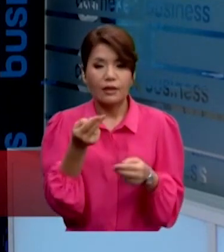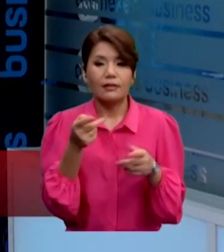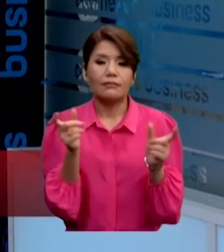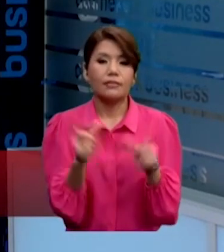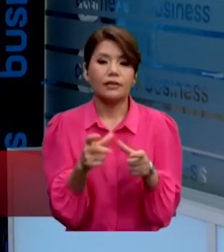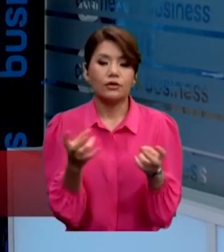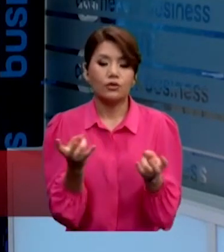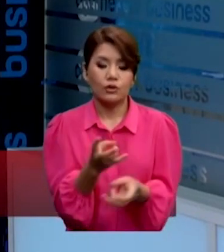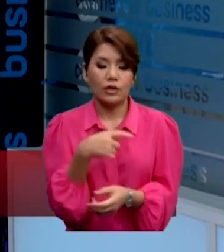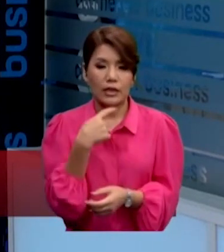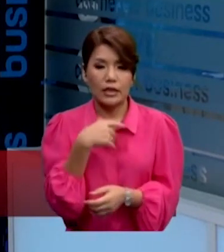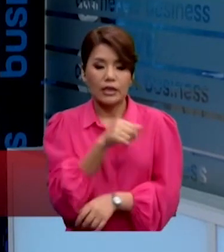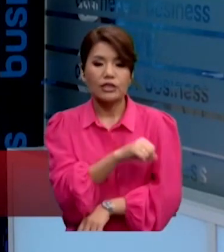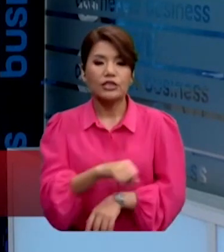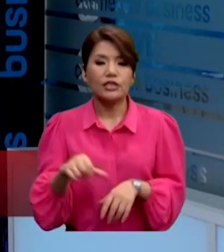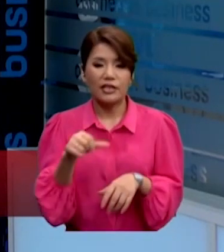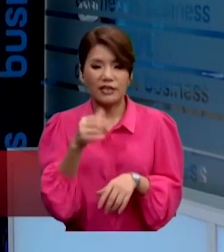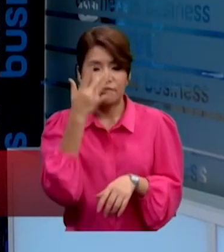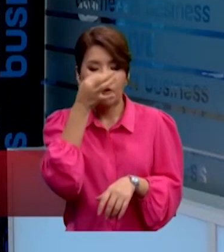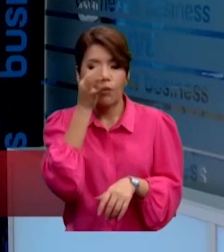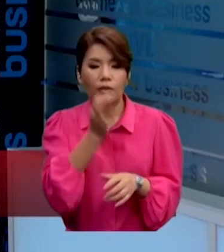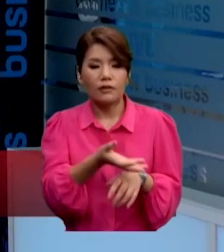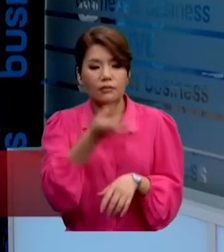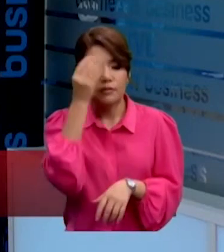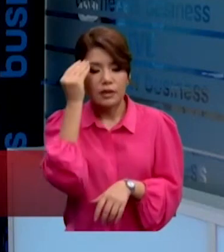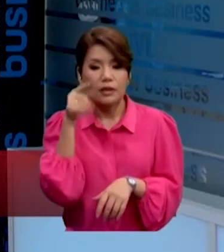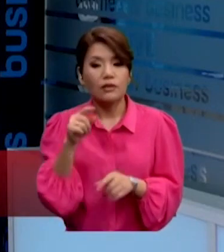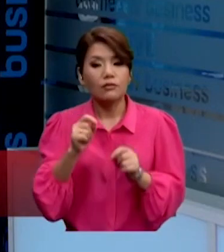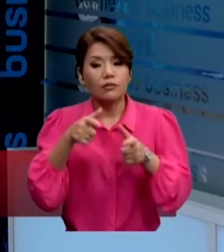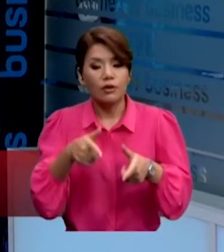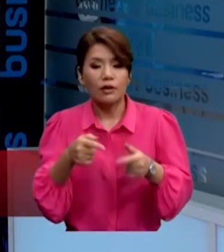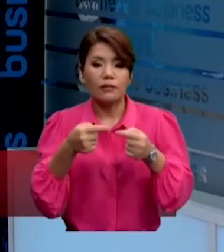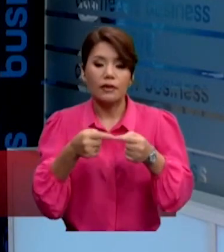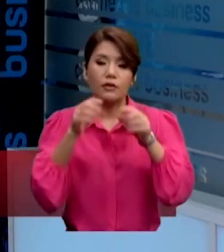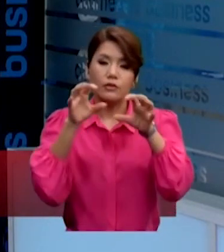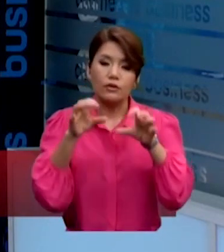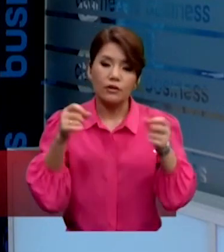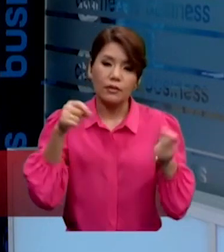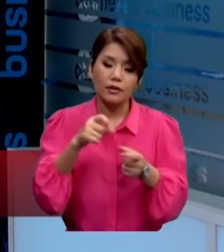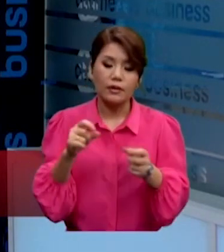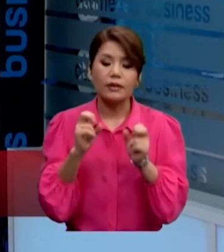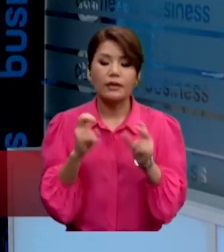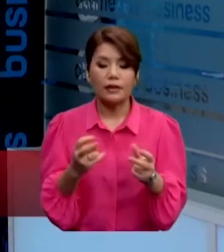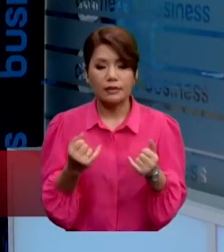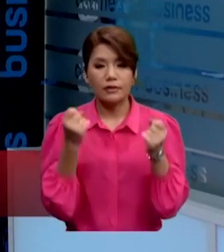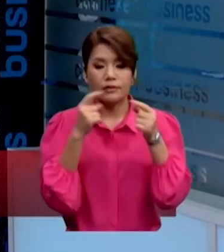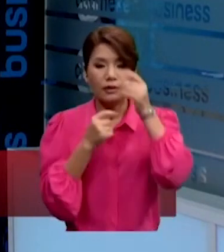сұрады. Шетелдік тәжірибеге сүйеніп отырған министрдің бұл ұсынысы қаншалықты заңды? Тілшіміз